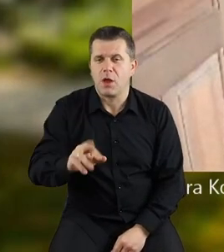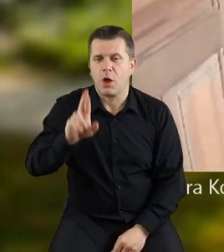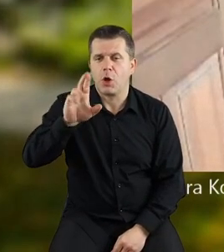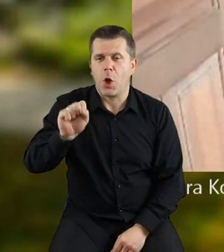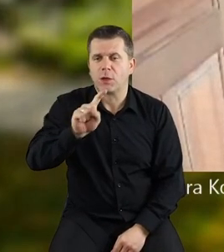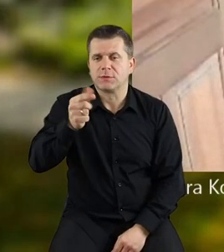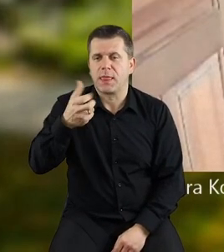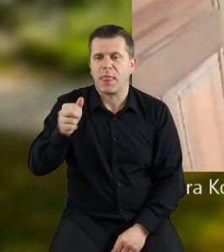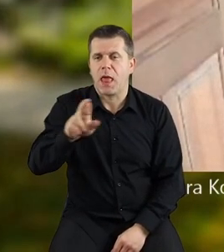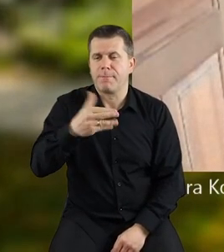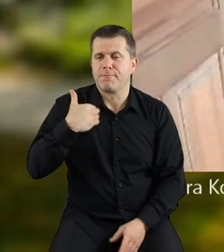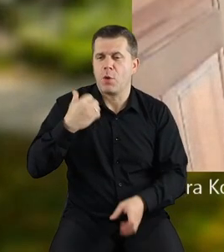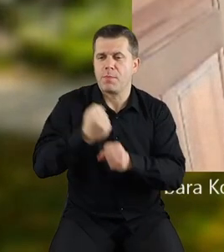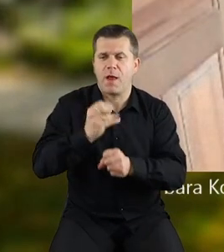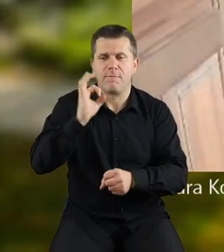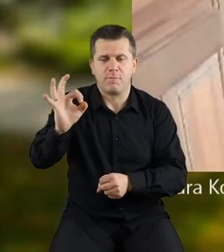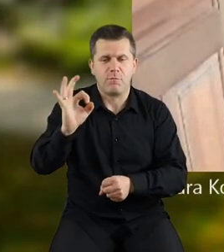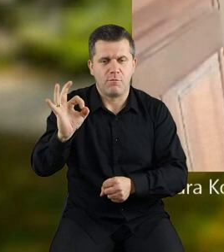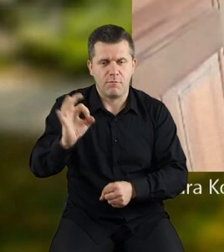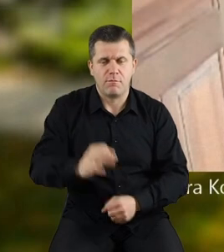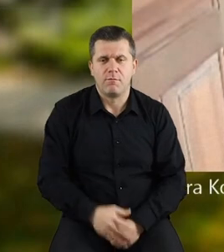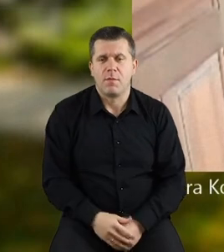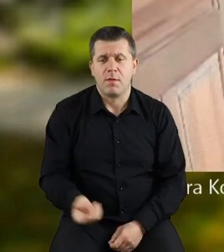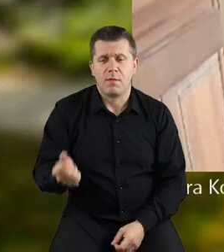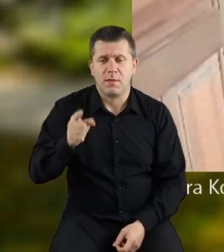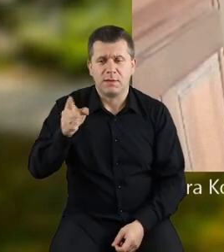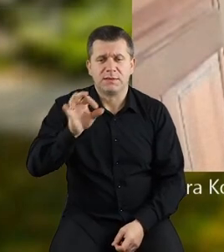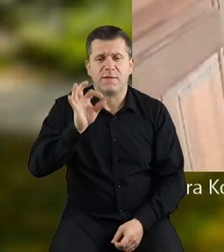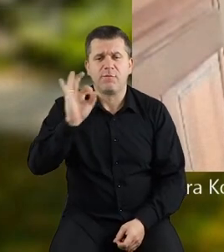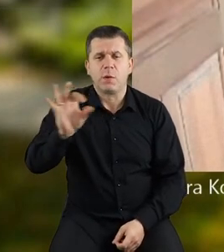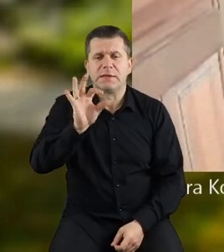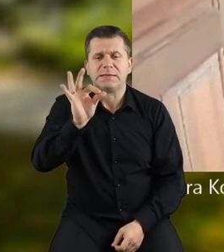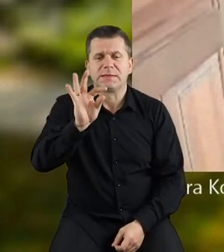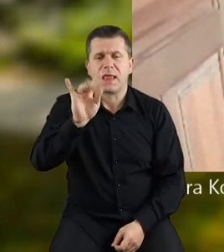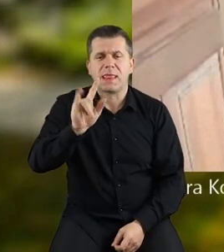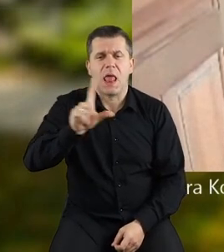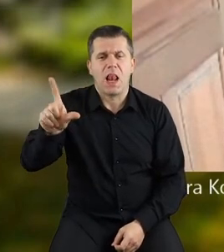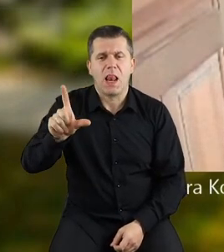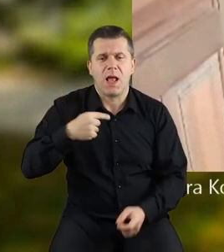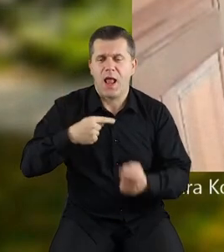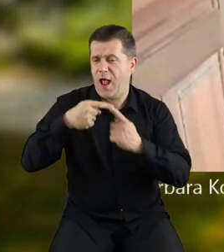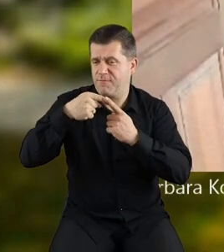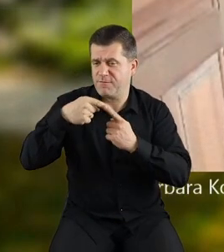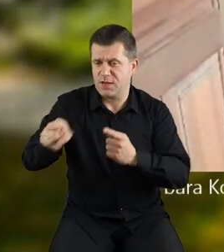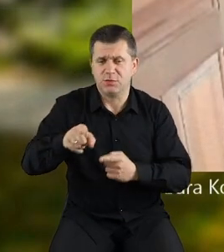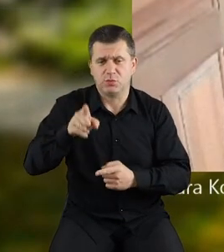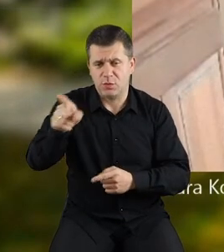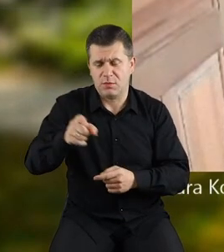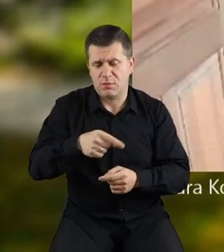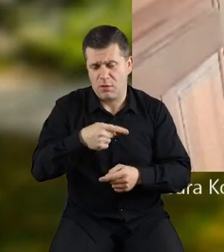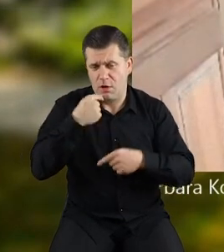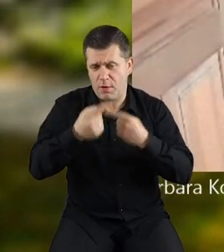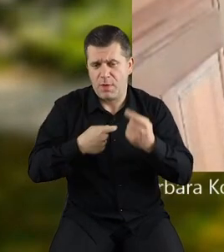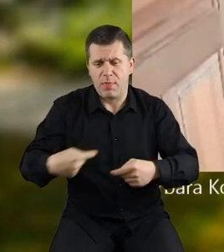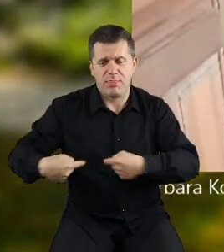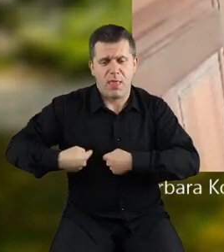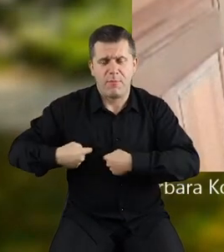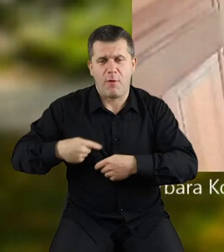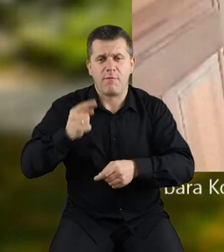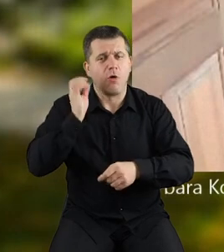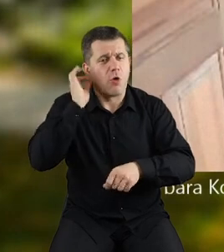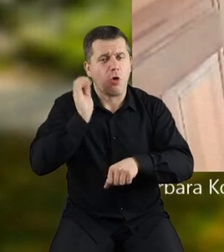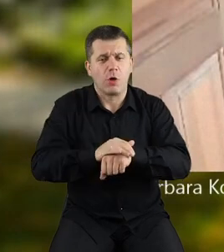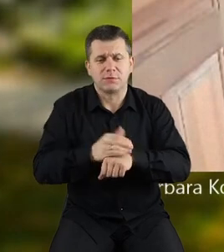Andrzej Rozner pracował wtedy w swoim stylu. Ja tam wysłałam egzemplarz powieści, zresztą namówiona